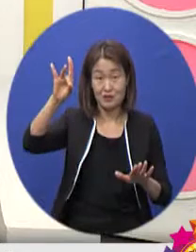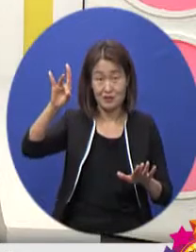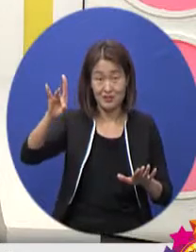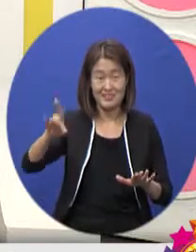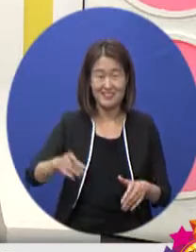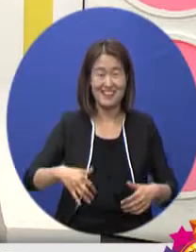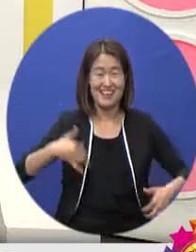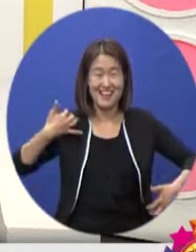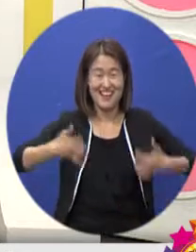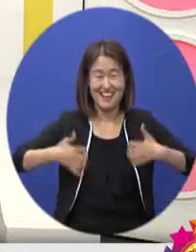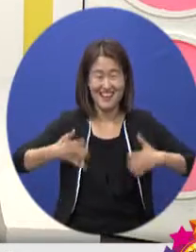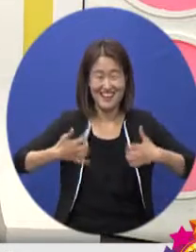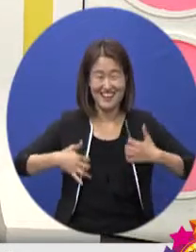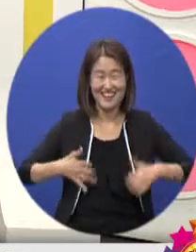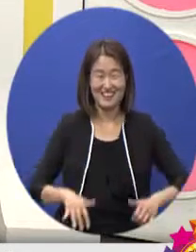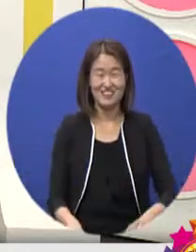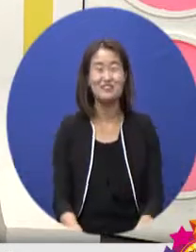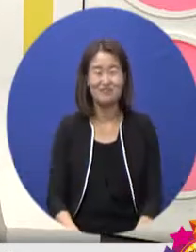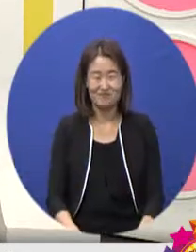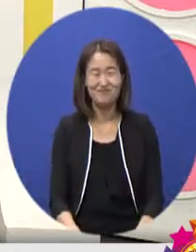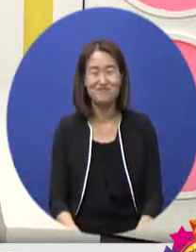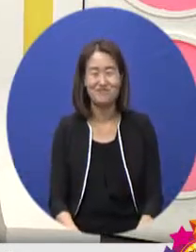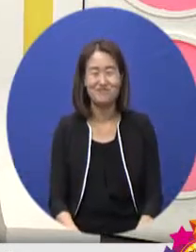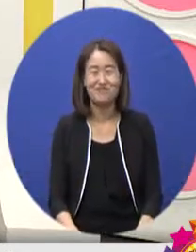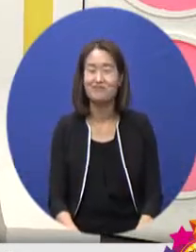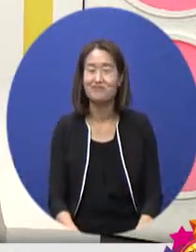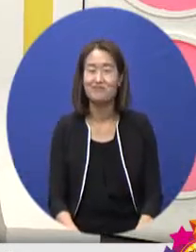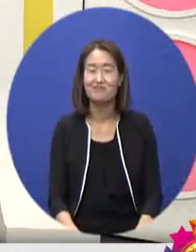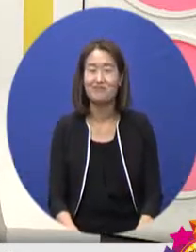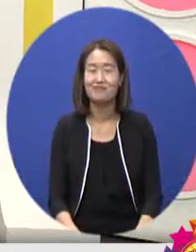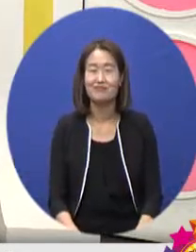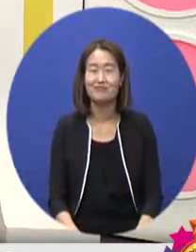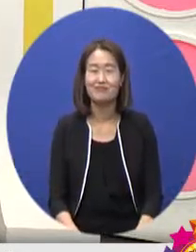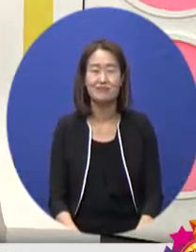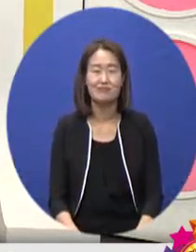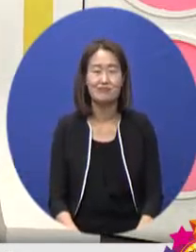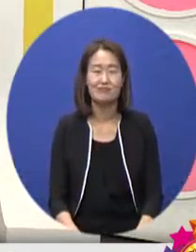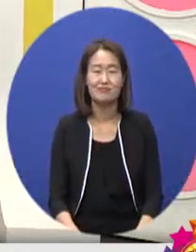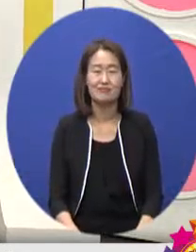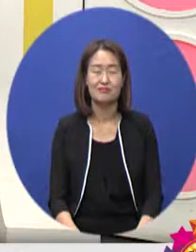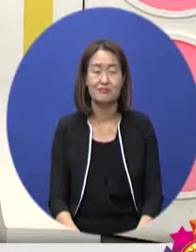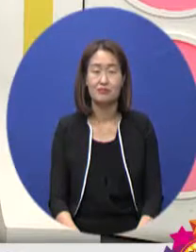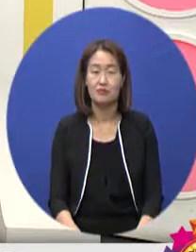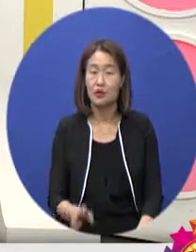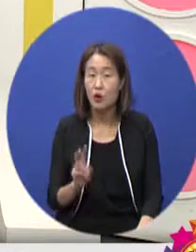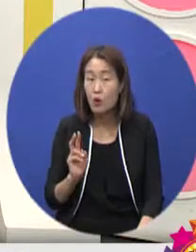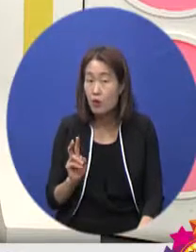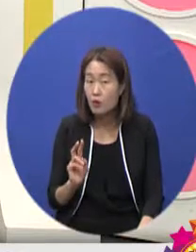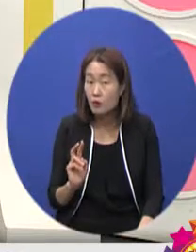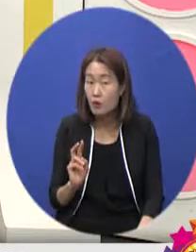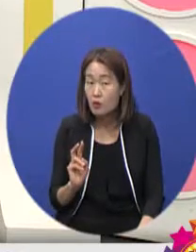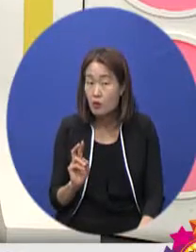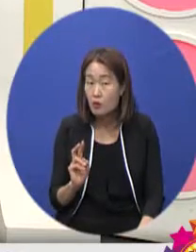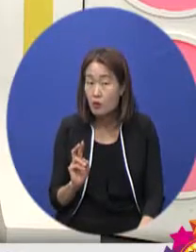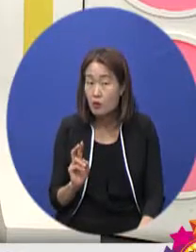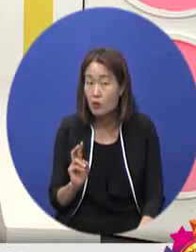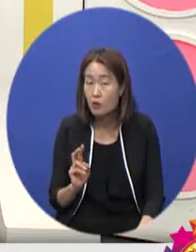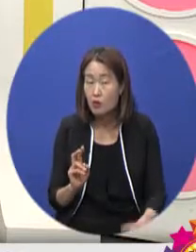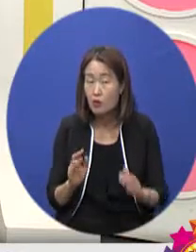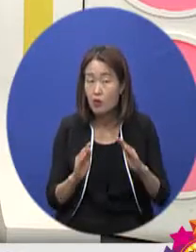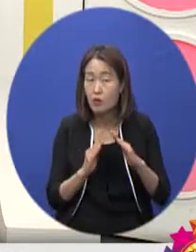예. 반갑습니다. 그래요. 반갑습니다, 우리. 네. 네. 아니, 혹시 그